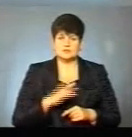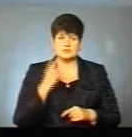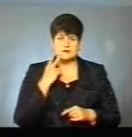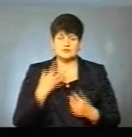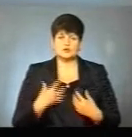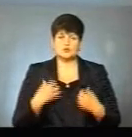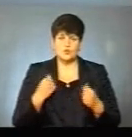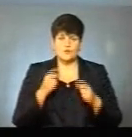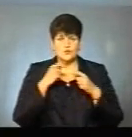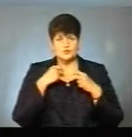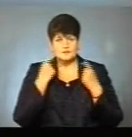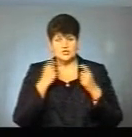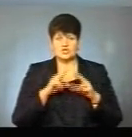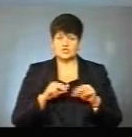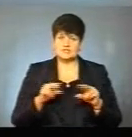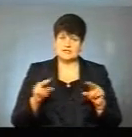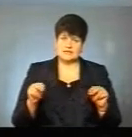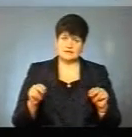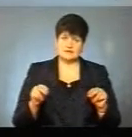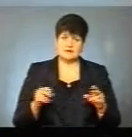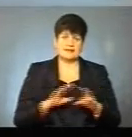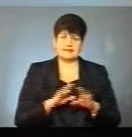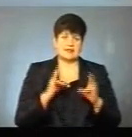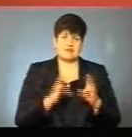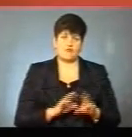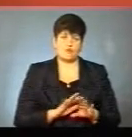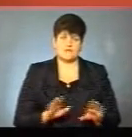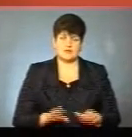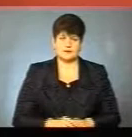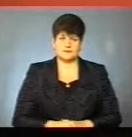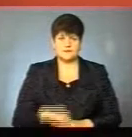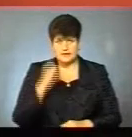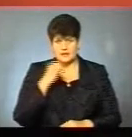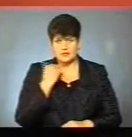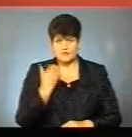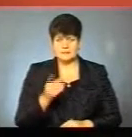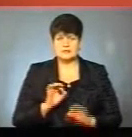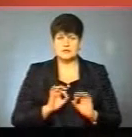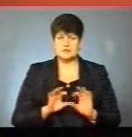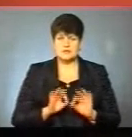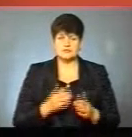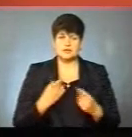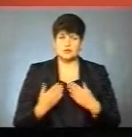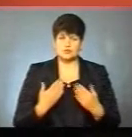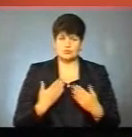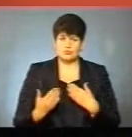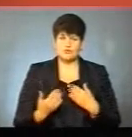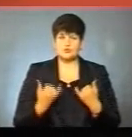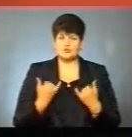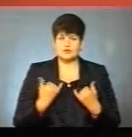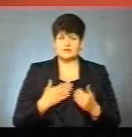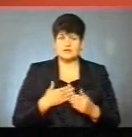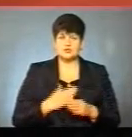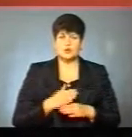здорова, усміхнена, щаслива і не травмована. Дуже дякую вам за роз'яснення та розмову. Нагадую, що сьогодні в